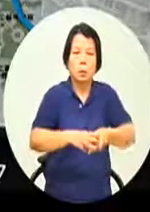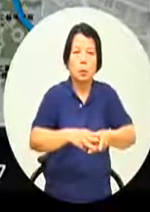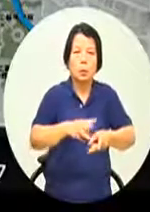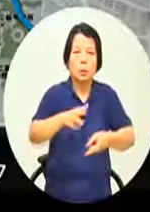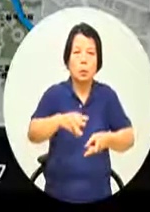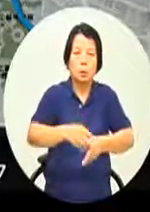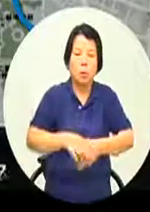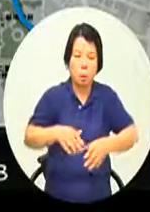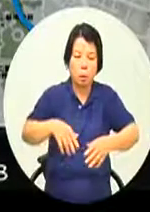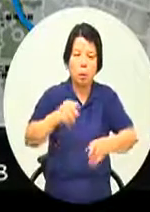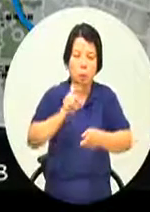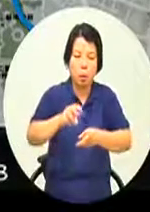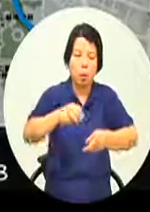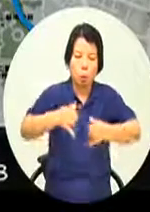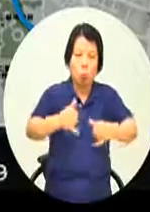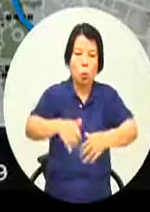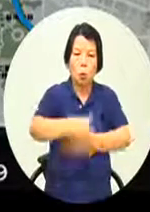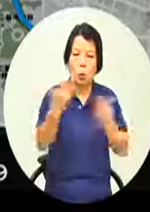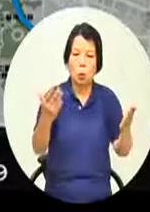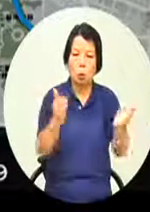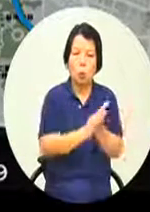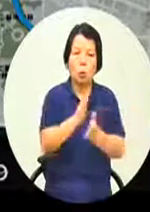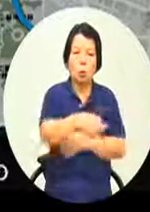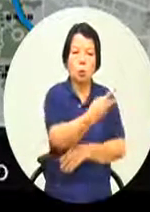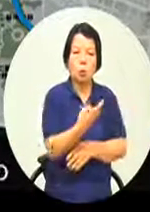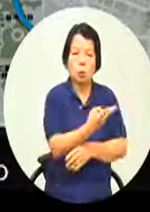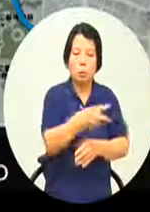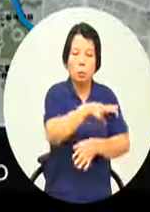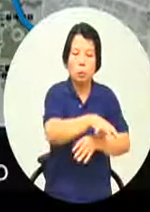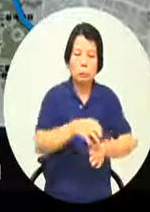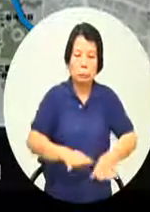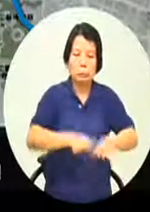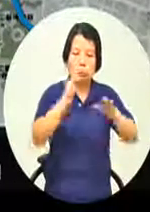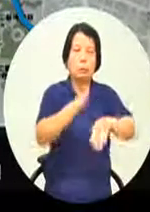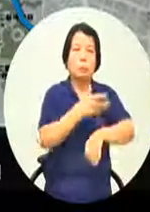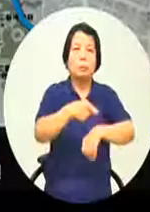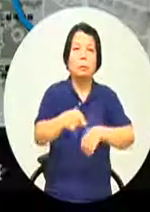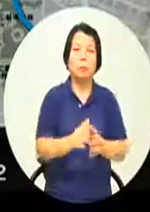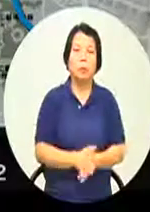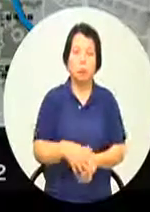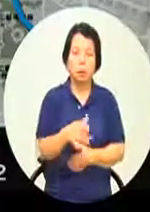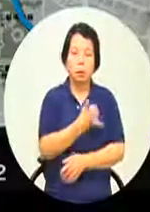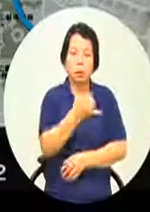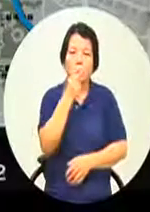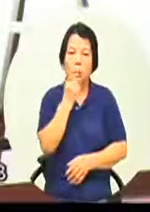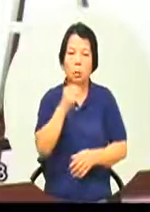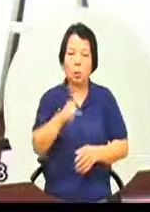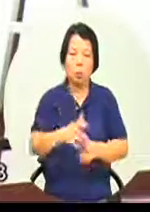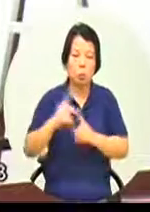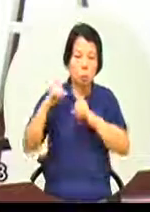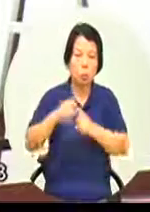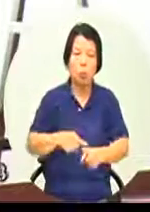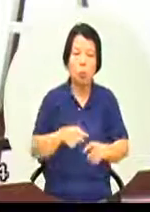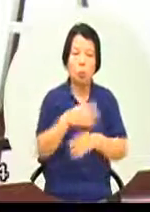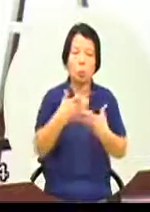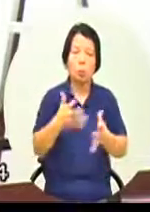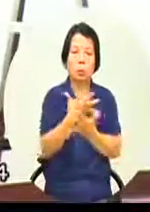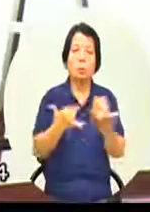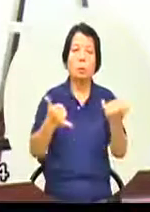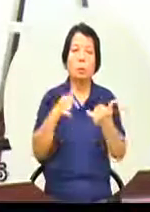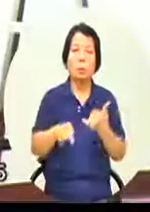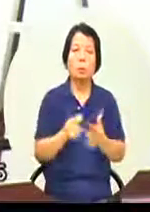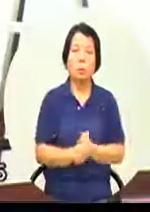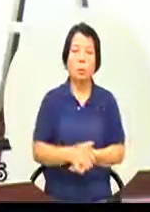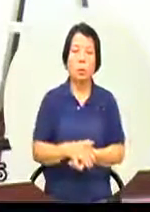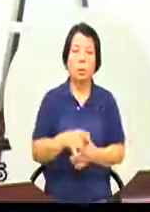再淹水。那目前我们知道从礼拜六还是礼拜天开始，现场有一些学生他有一